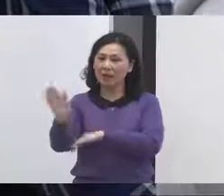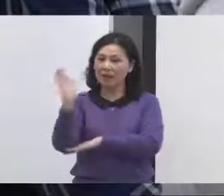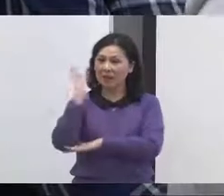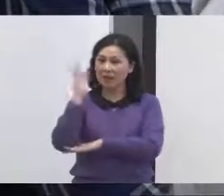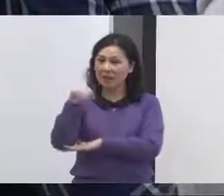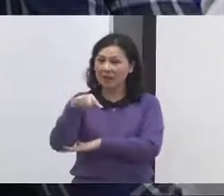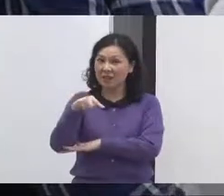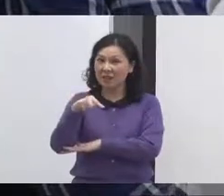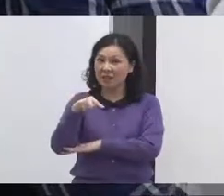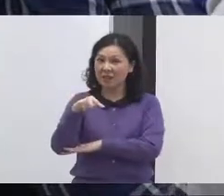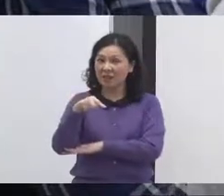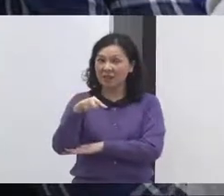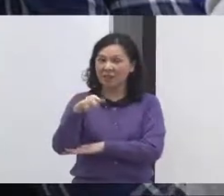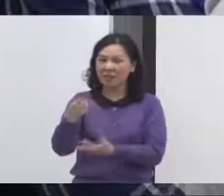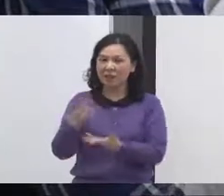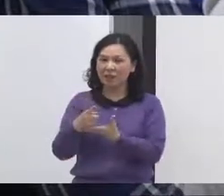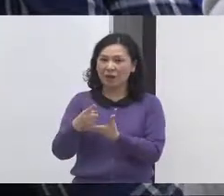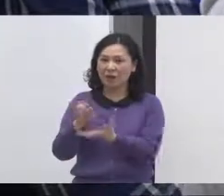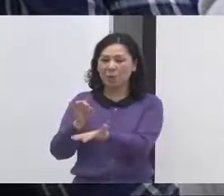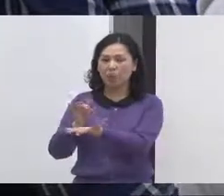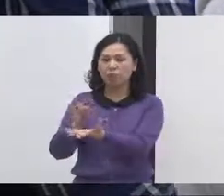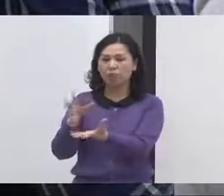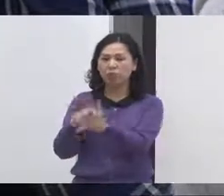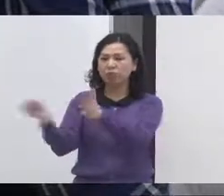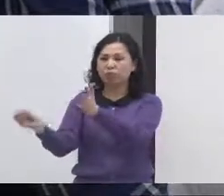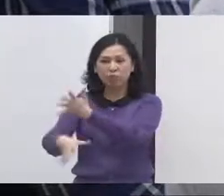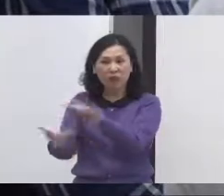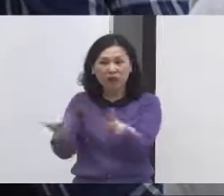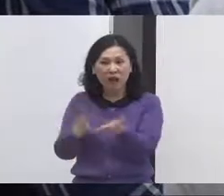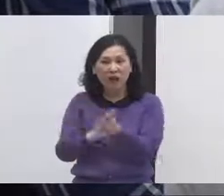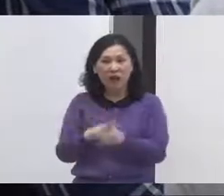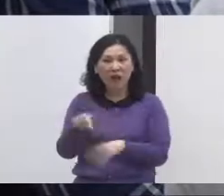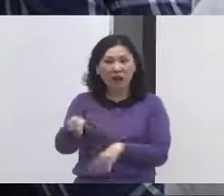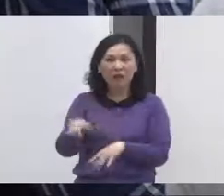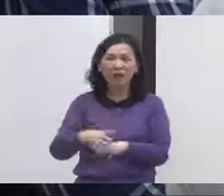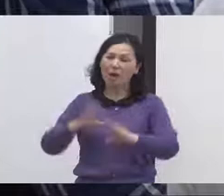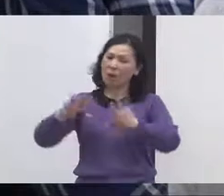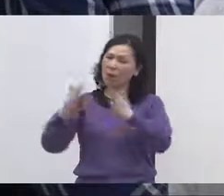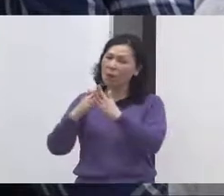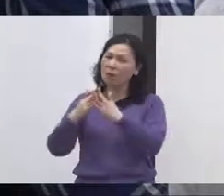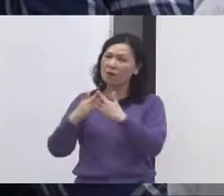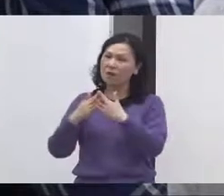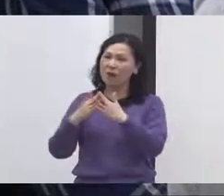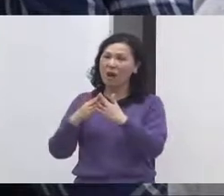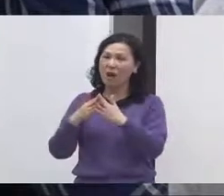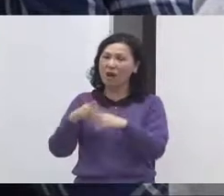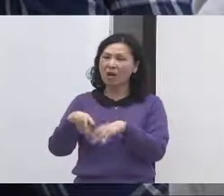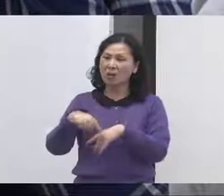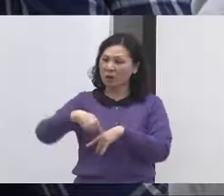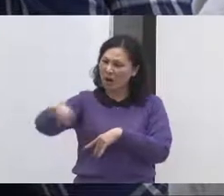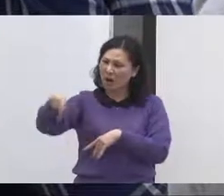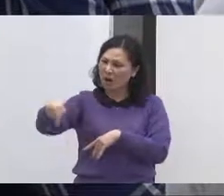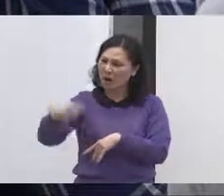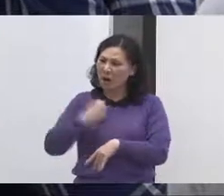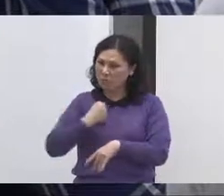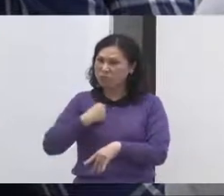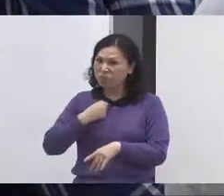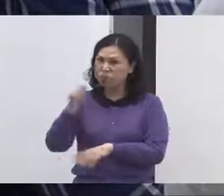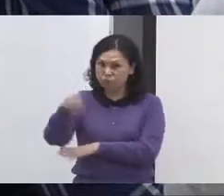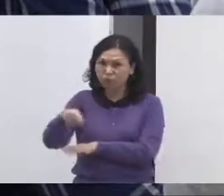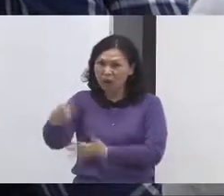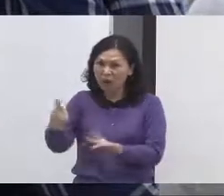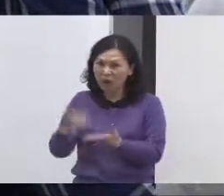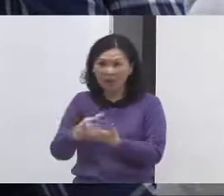话，那我们是不是意味着也要把国家认同这件事情也连带的处理掉？这没有绝